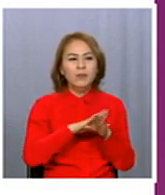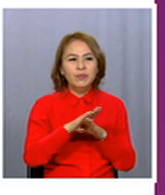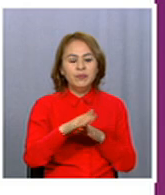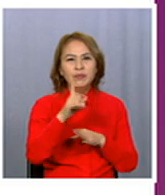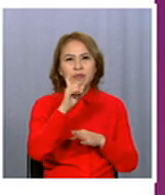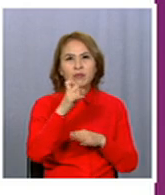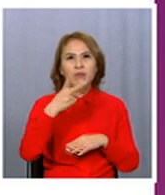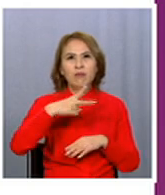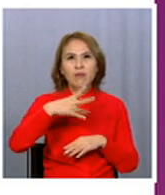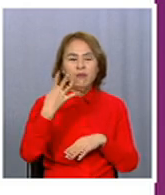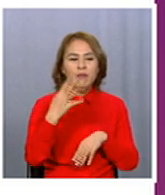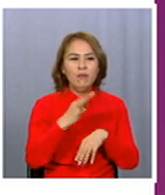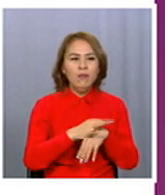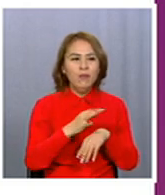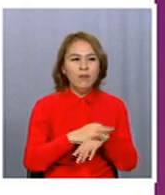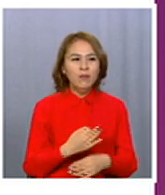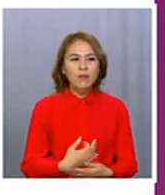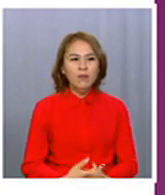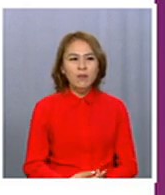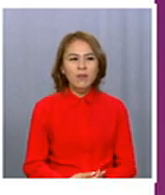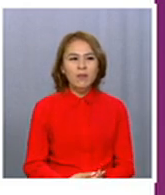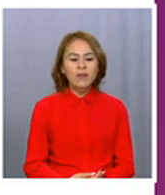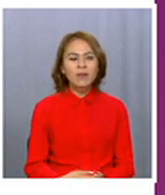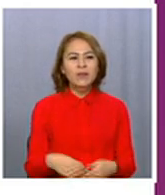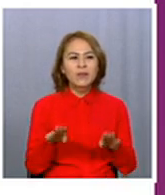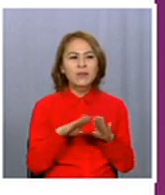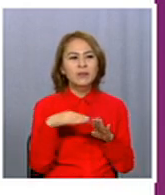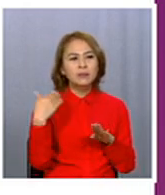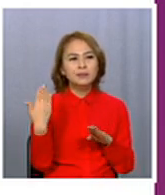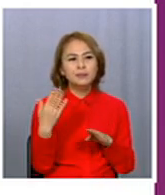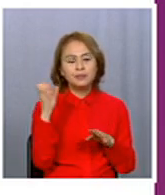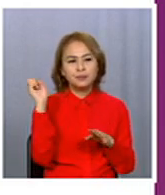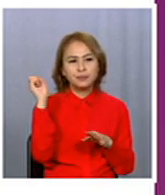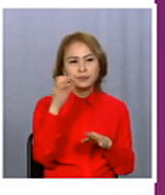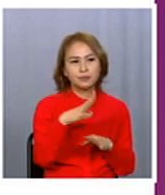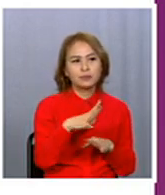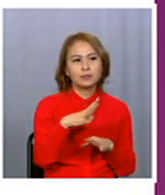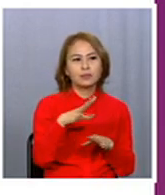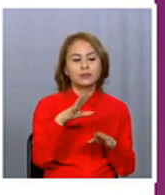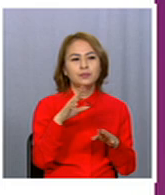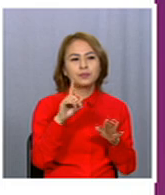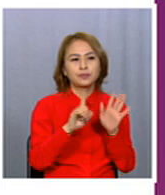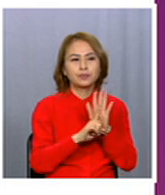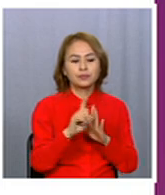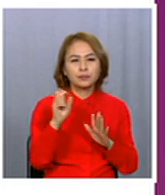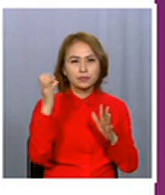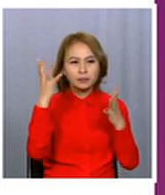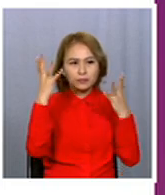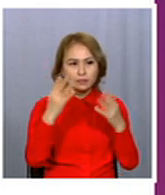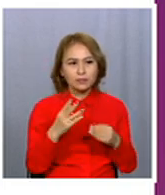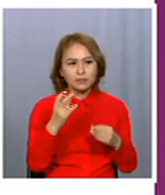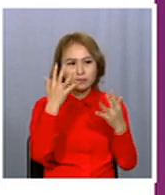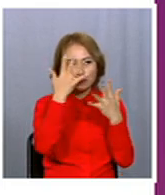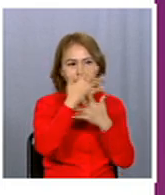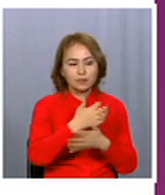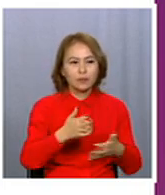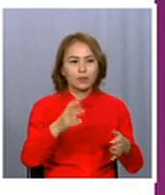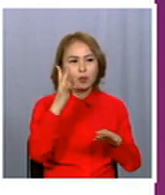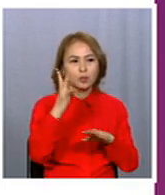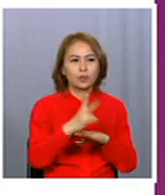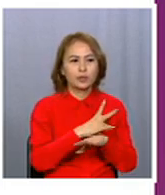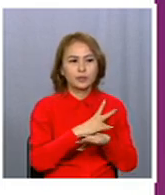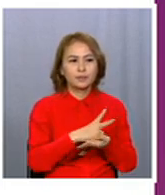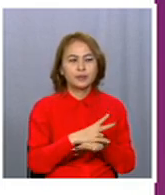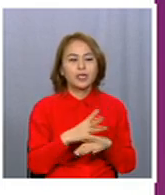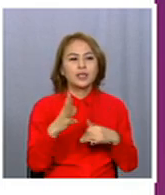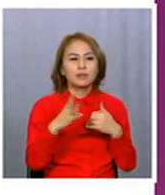полный оборот за 24 часа. На стороне, освещенной солнцем, наступает день. На теневой стороне –